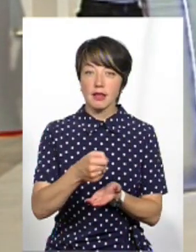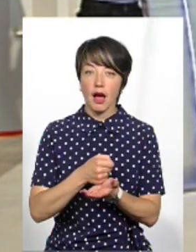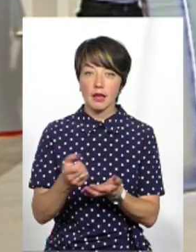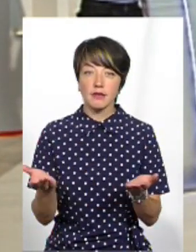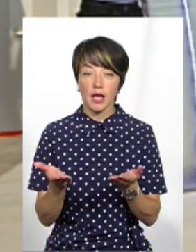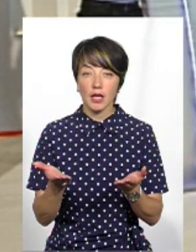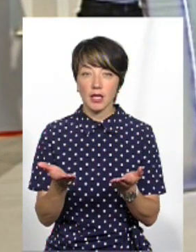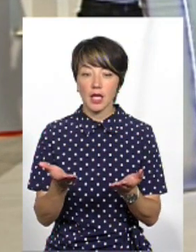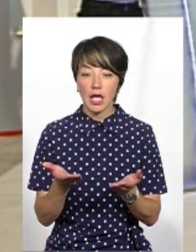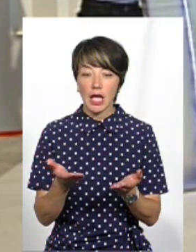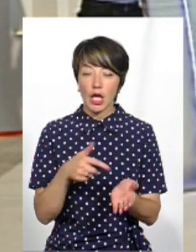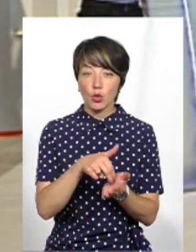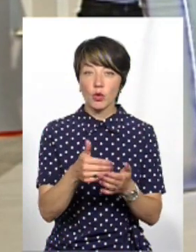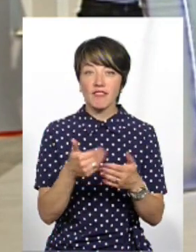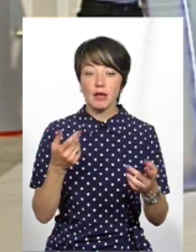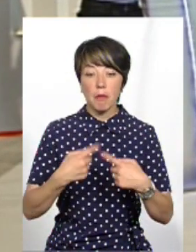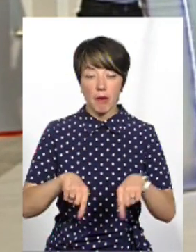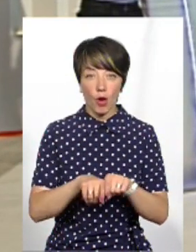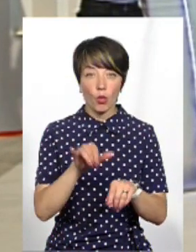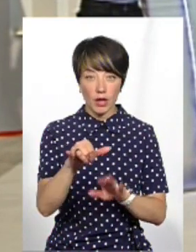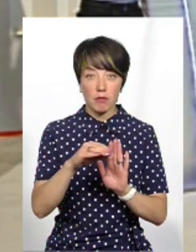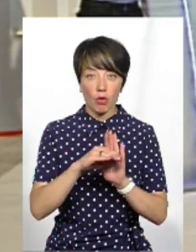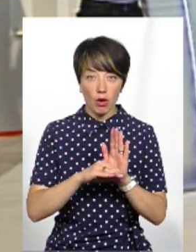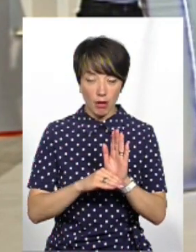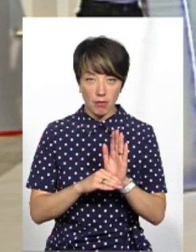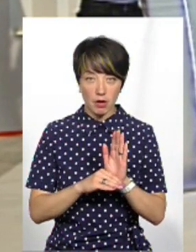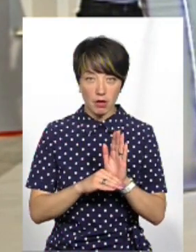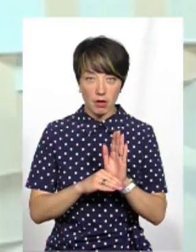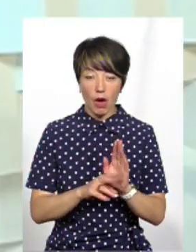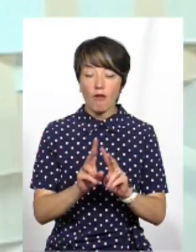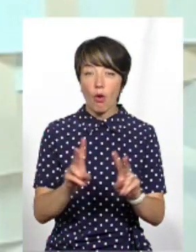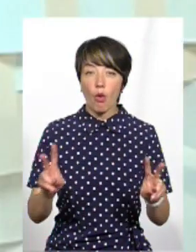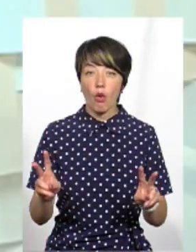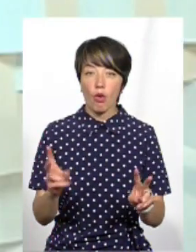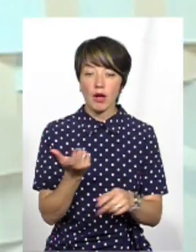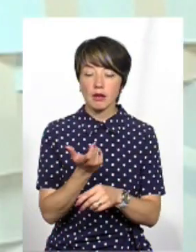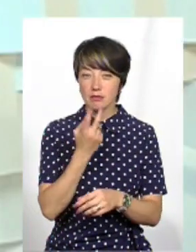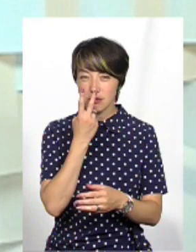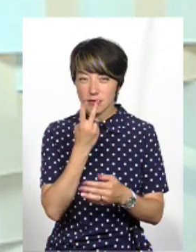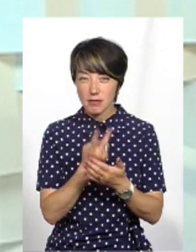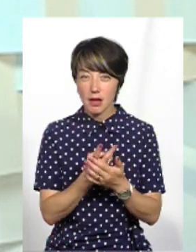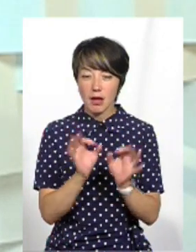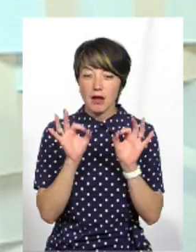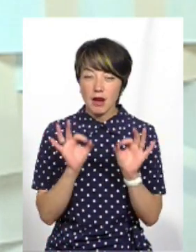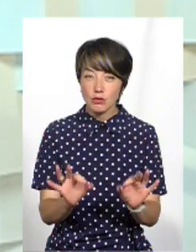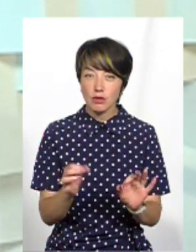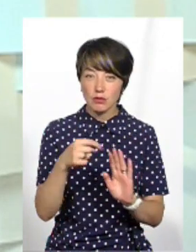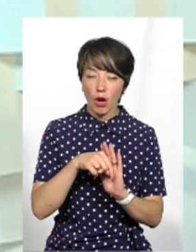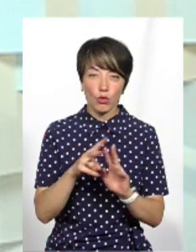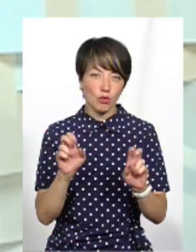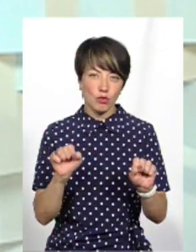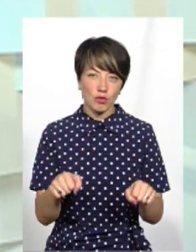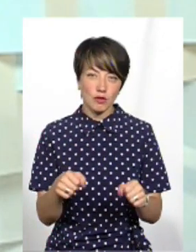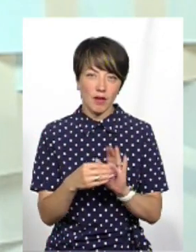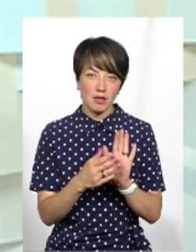кандидатів, які йдуть від партій, от у їхніх програмах, в кого саме розгледіли отакесь раціональне зерно, а хто,